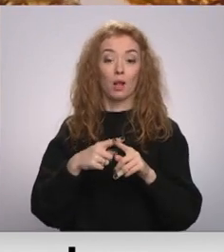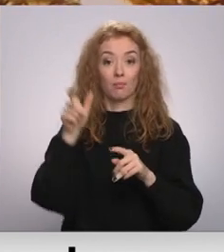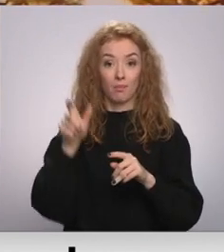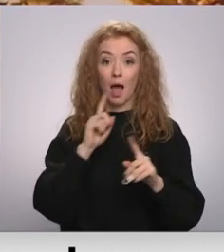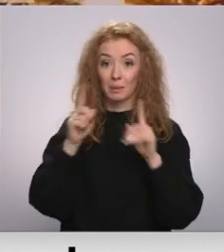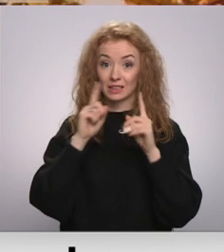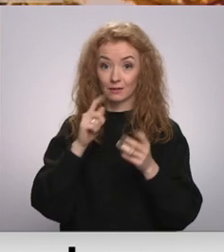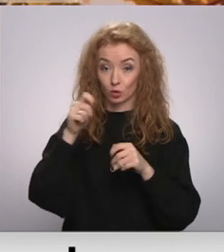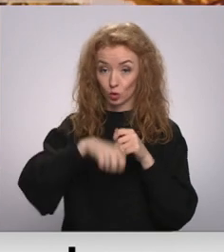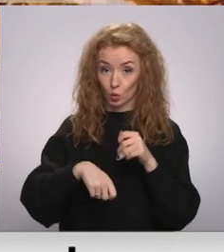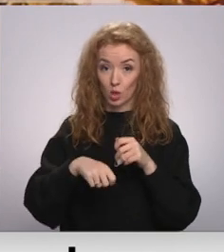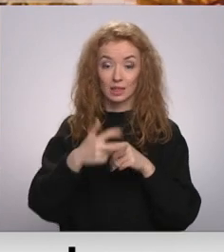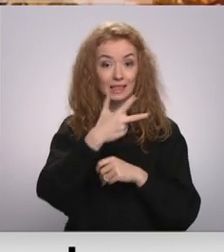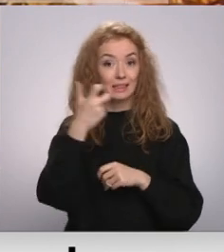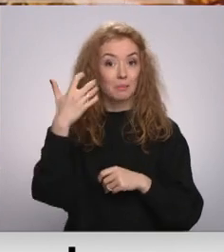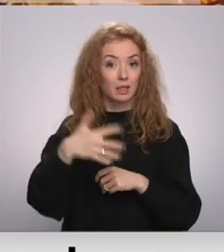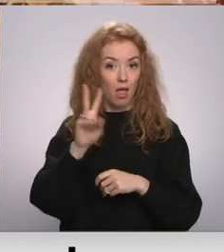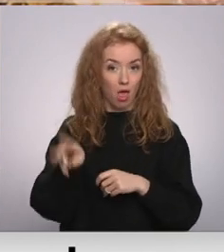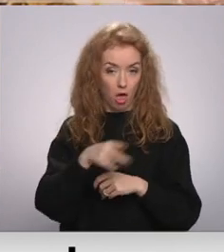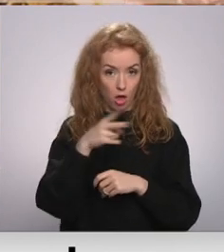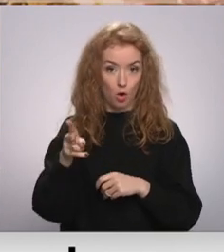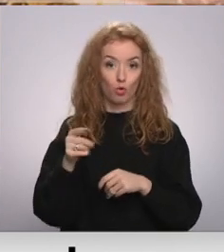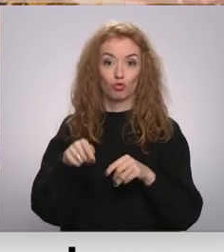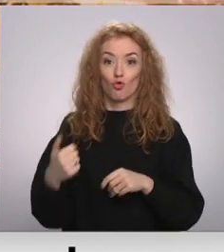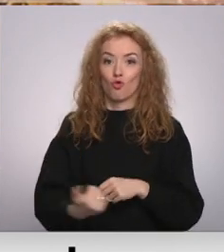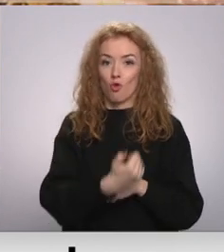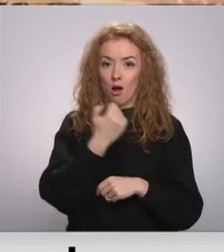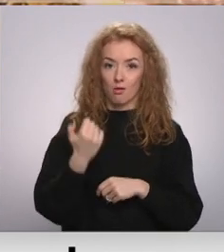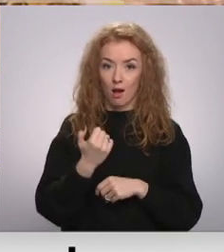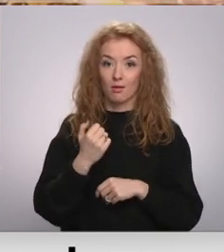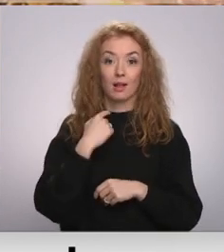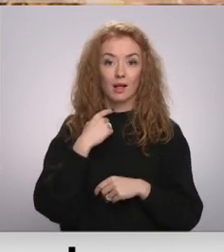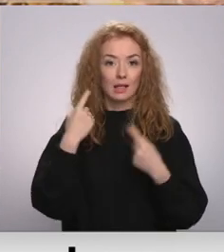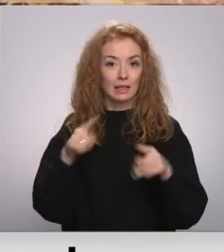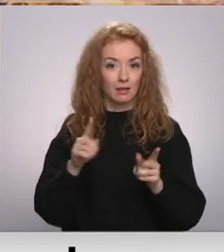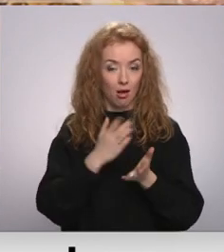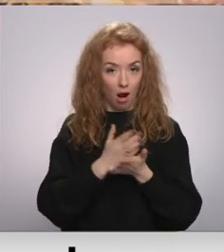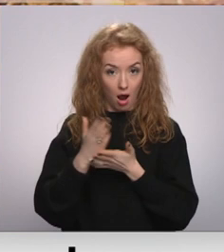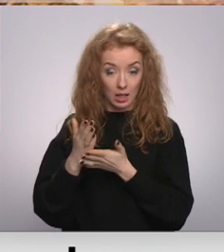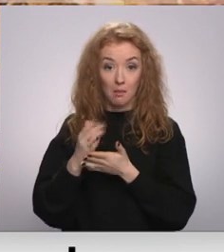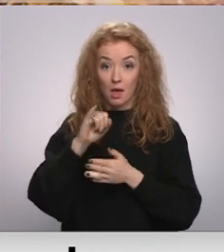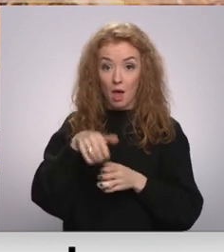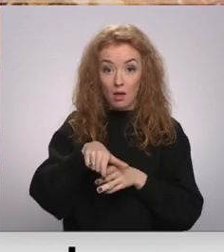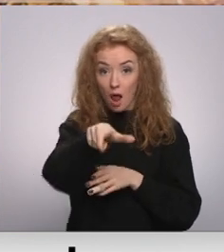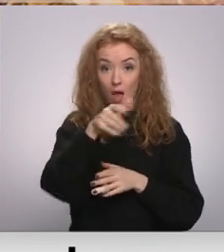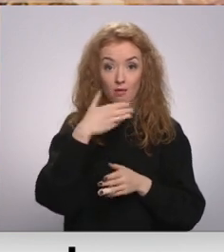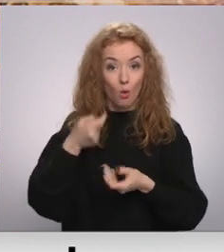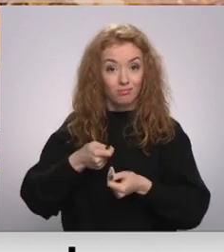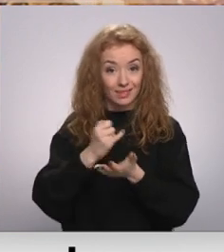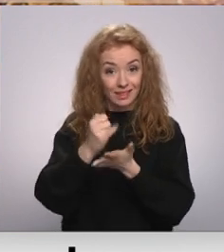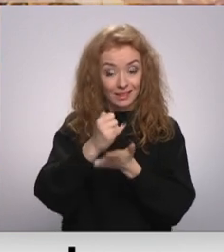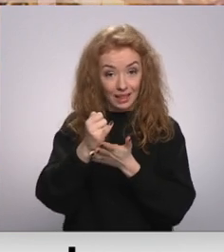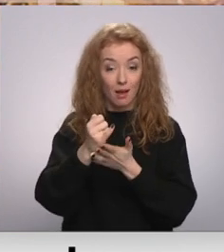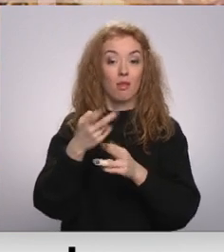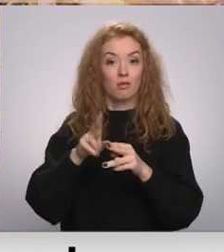sots varēja sasniegt 350 eiro. Šogad Rīgā ir jauna kārtība, kas paredz netīrītās ietves uzkops pašvaldību